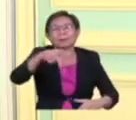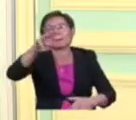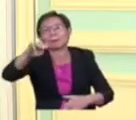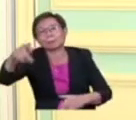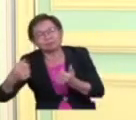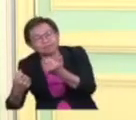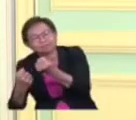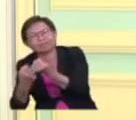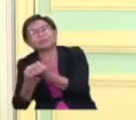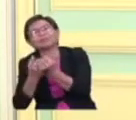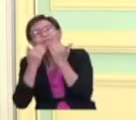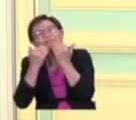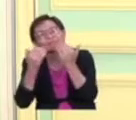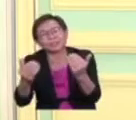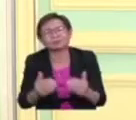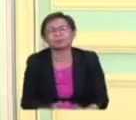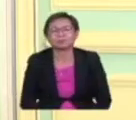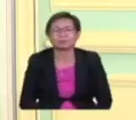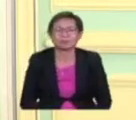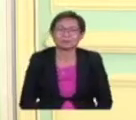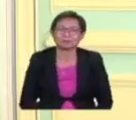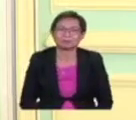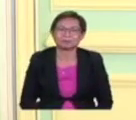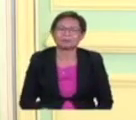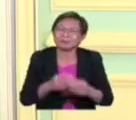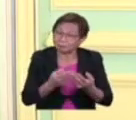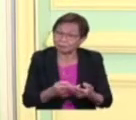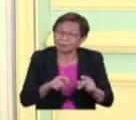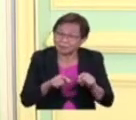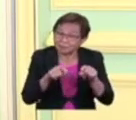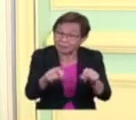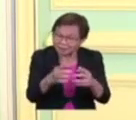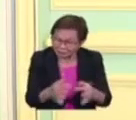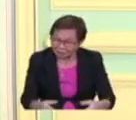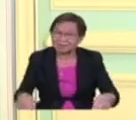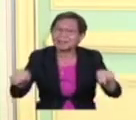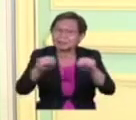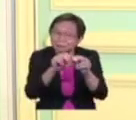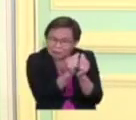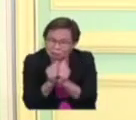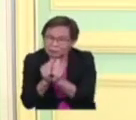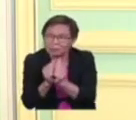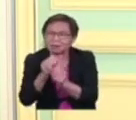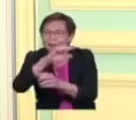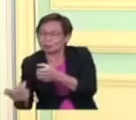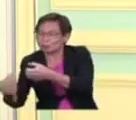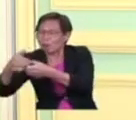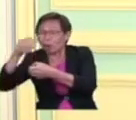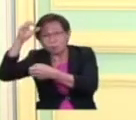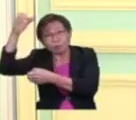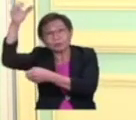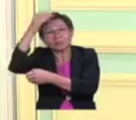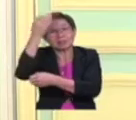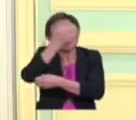menyokong Hai Selaras curiga nilai kebersamaan dan keterangan kuman di dalam konsep dan